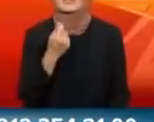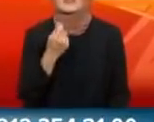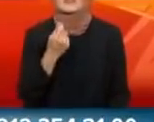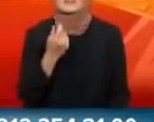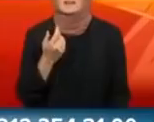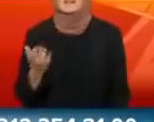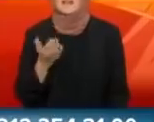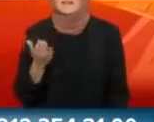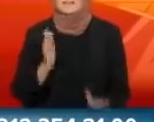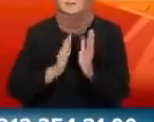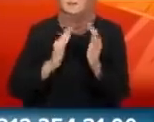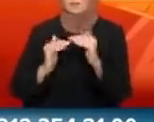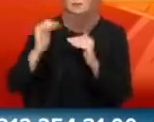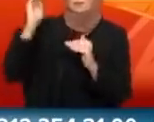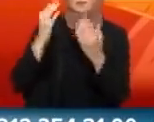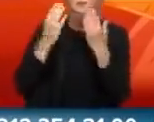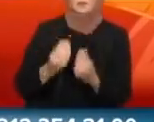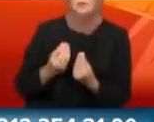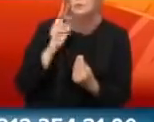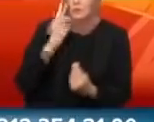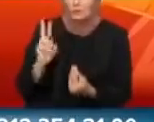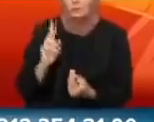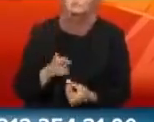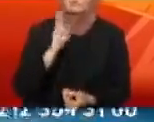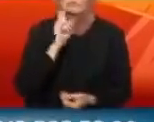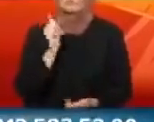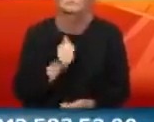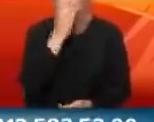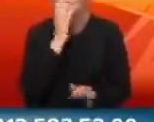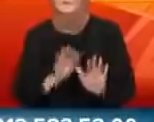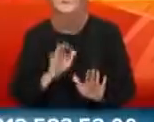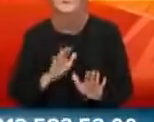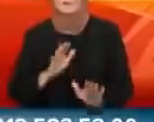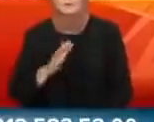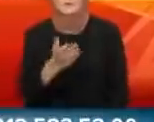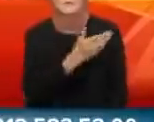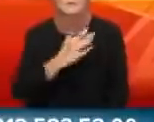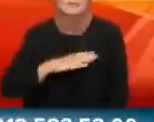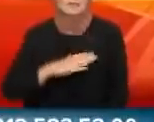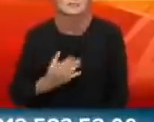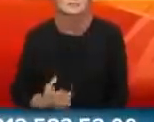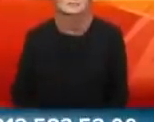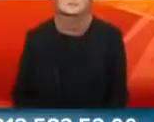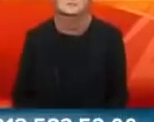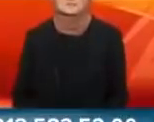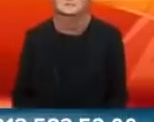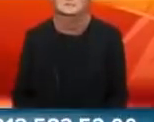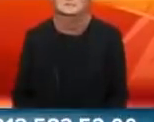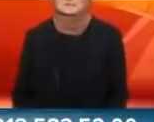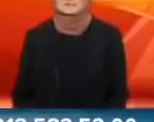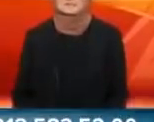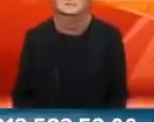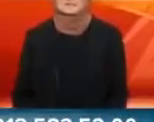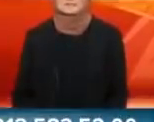hala yüksek bulup son günü beklemeye karar verenler de vardı. Pahalı geldi bana. Ha, olabilir. Emekli adama pahalı geldi. Sana ne yer Sayın